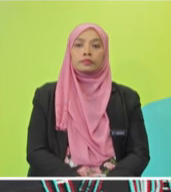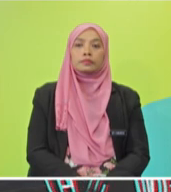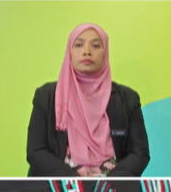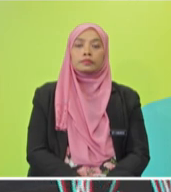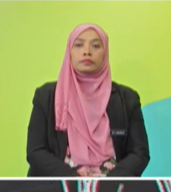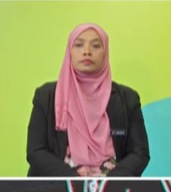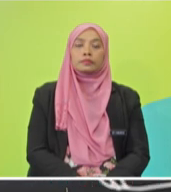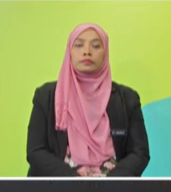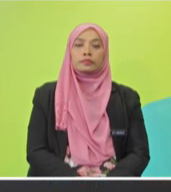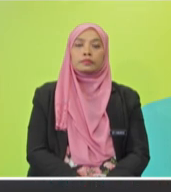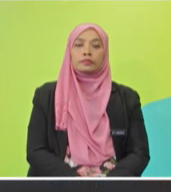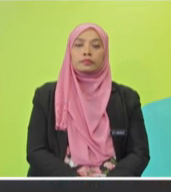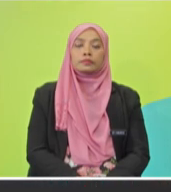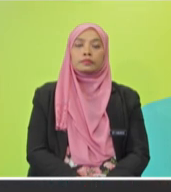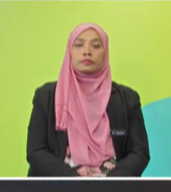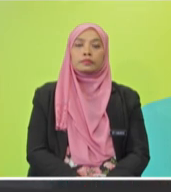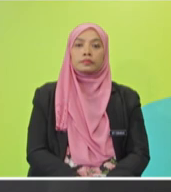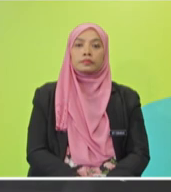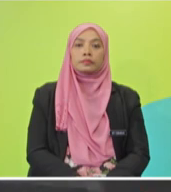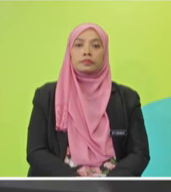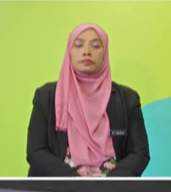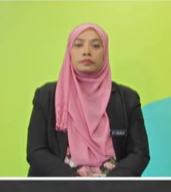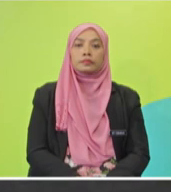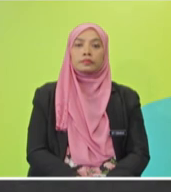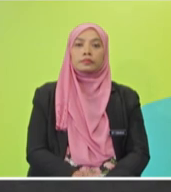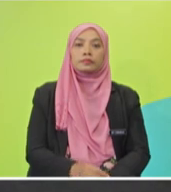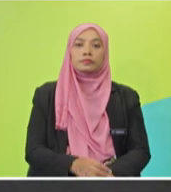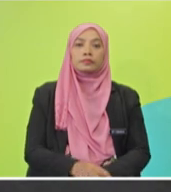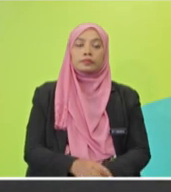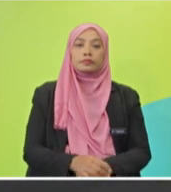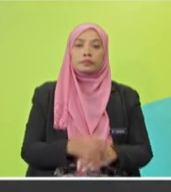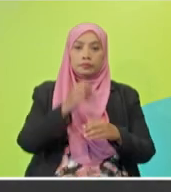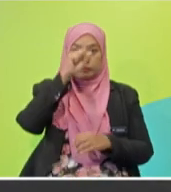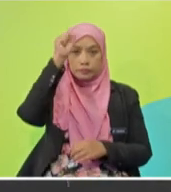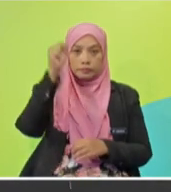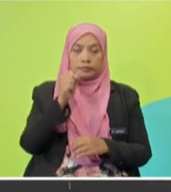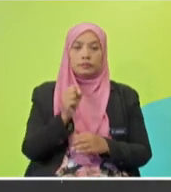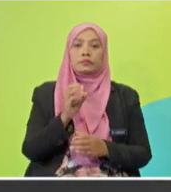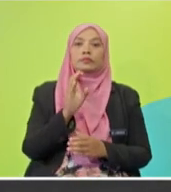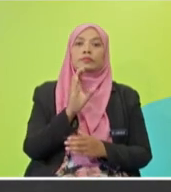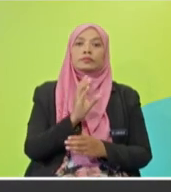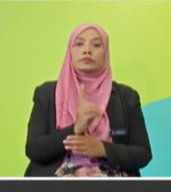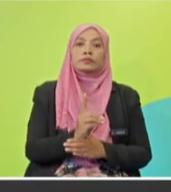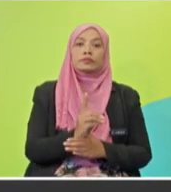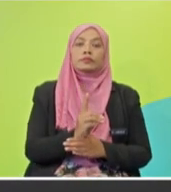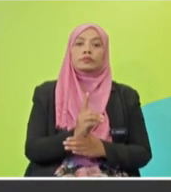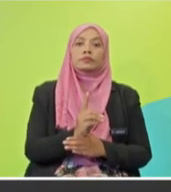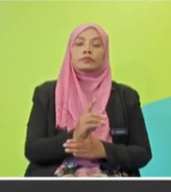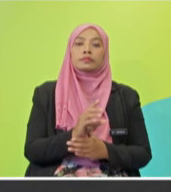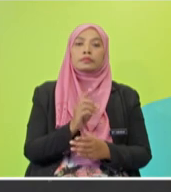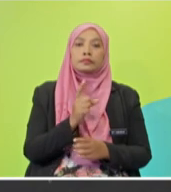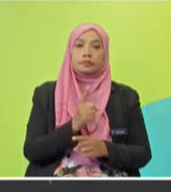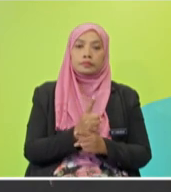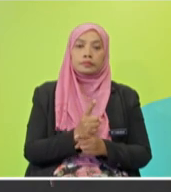1.5. Jadi dia adalah setara. Jadi B dengan C adalah setara dengan 18 nisbah